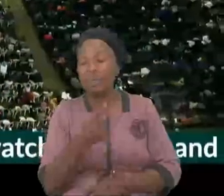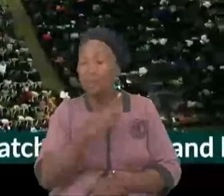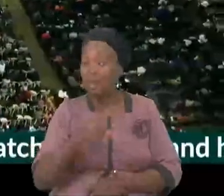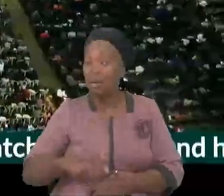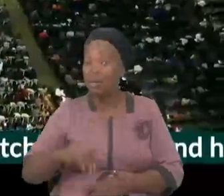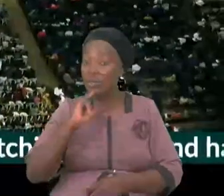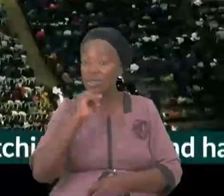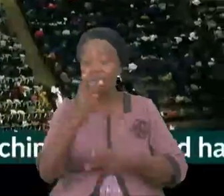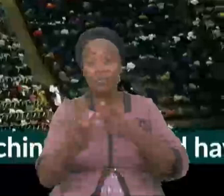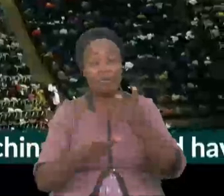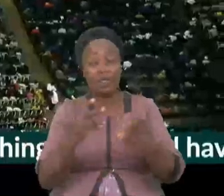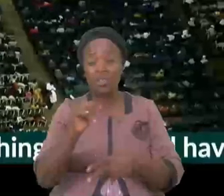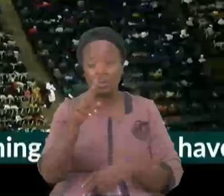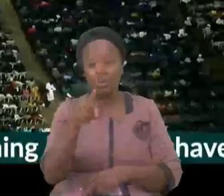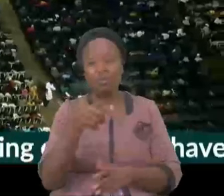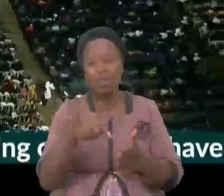Dieu va te visiter.